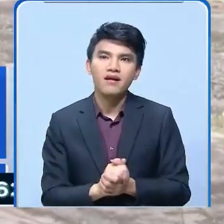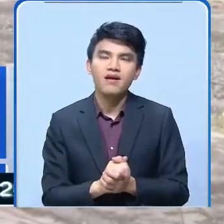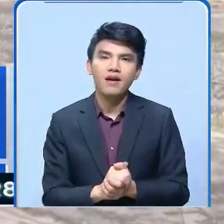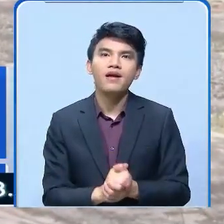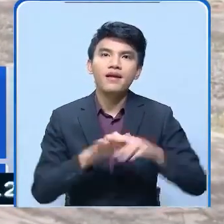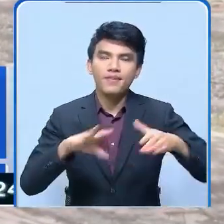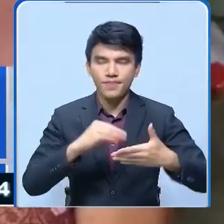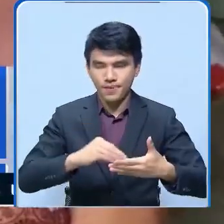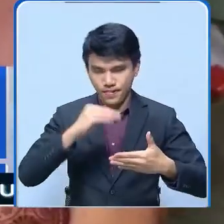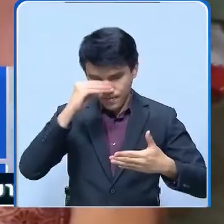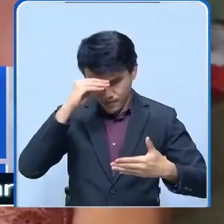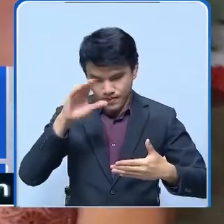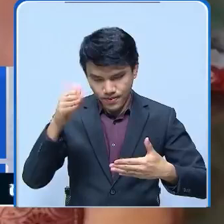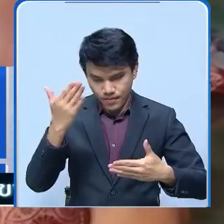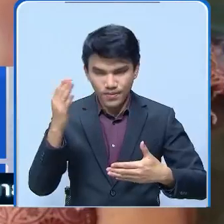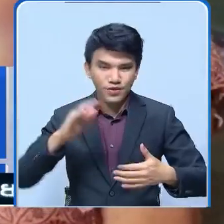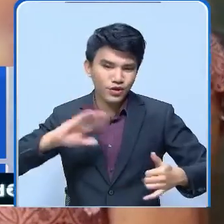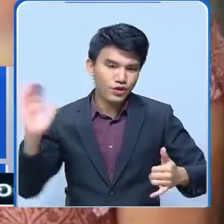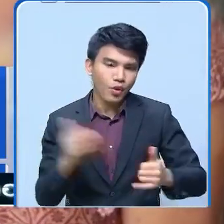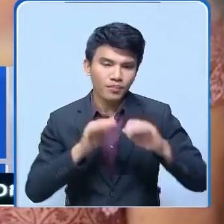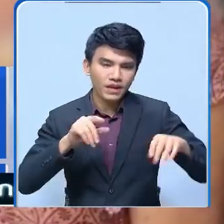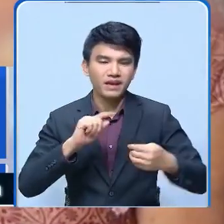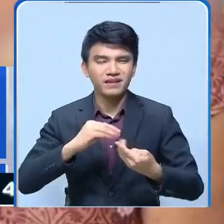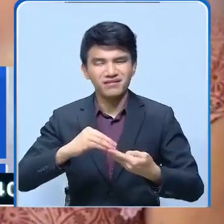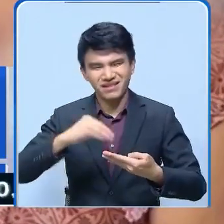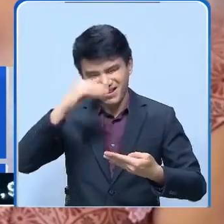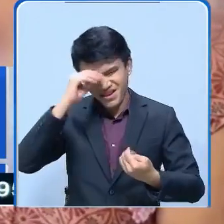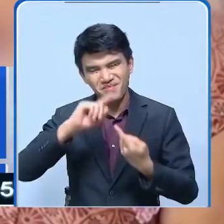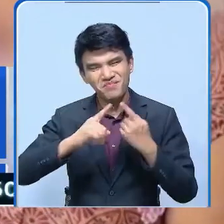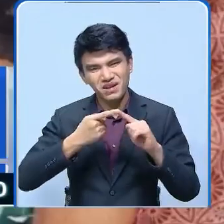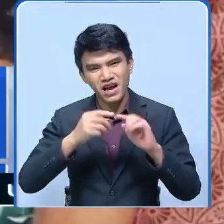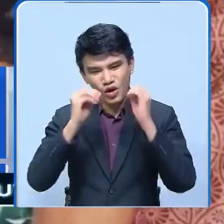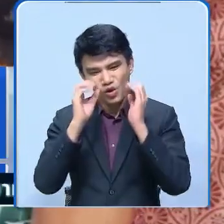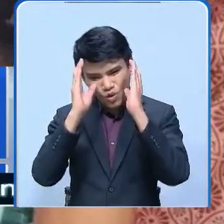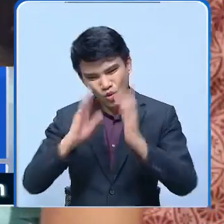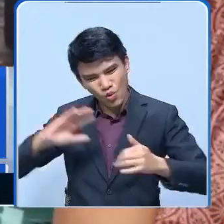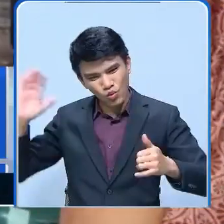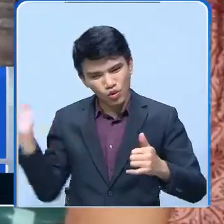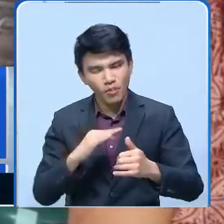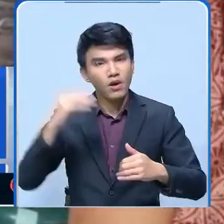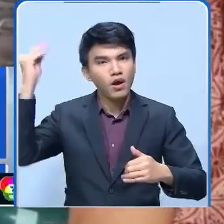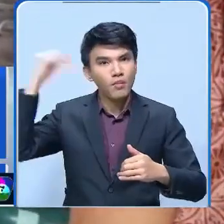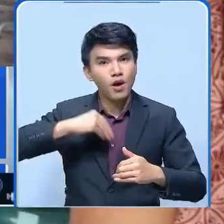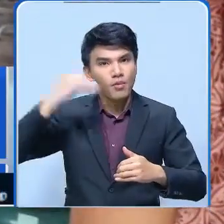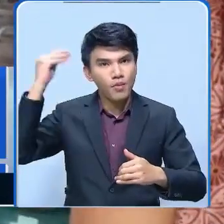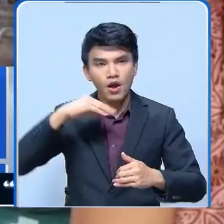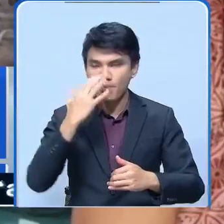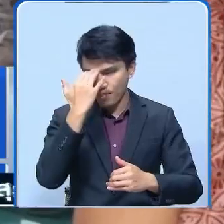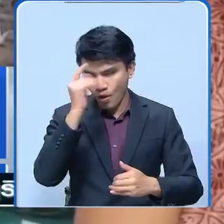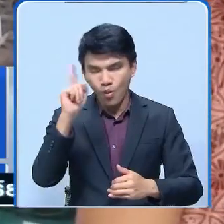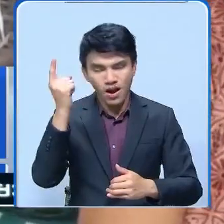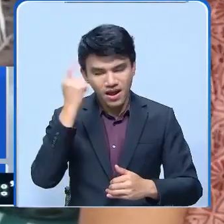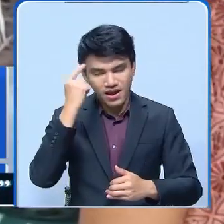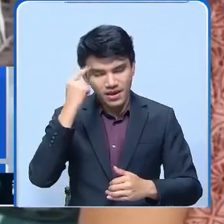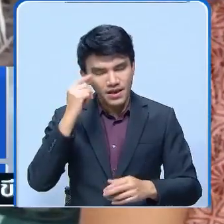น้องไปเรียนนะตามไปตบนักเรียนเพื่อนร่วมชั้นลูกกับคุณครูมาหลายครั้งเพราะคิดไปเองว่าลูกถูกเ